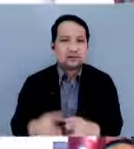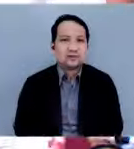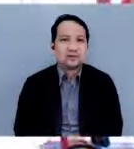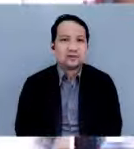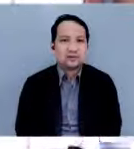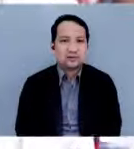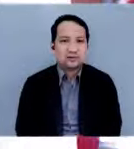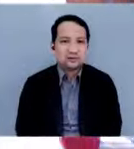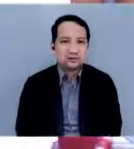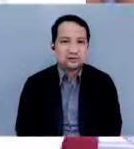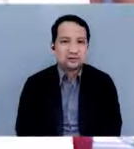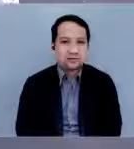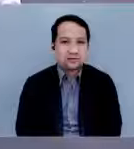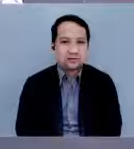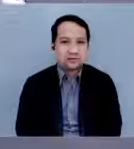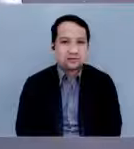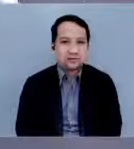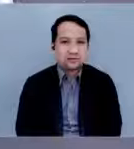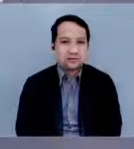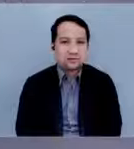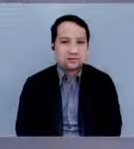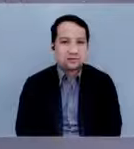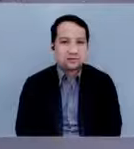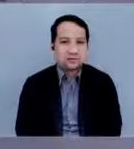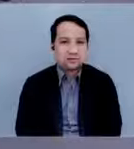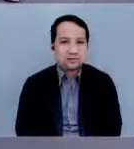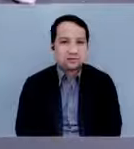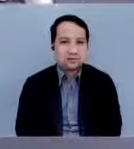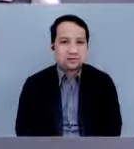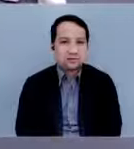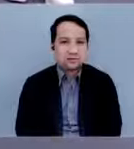hoop. Yan ang narinig ko.